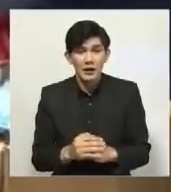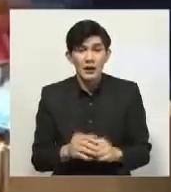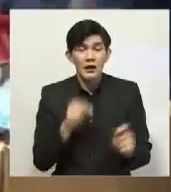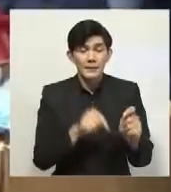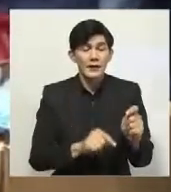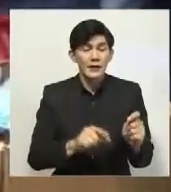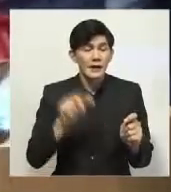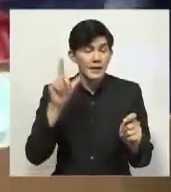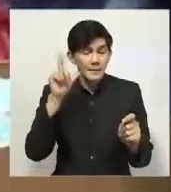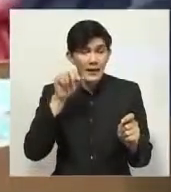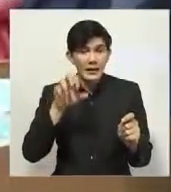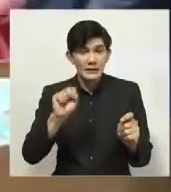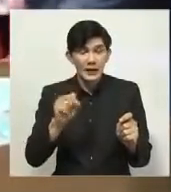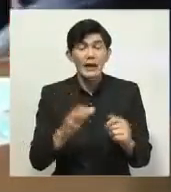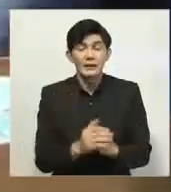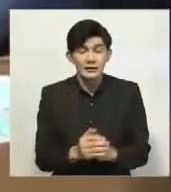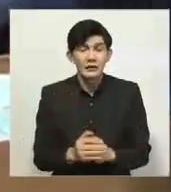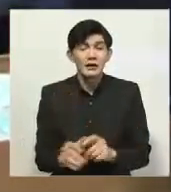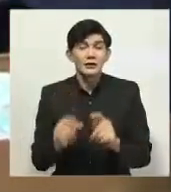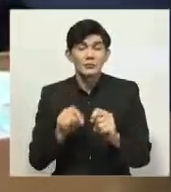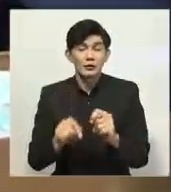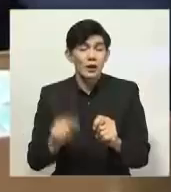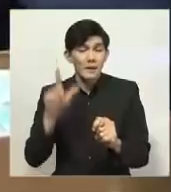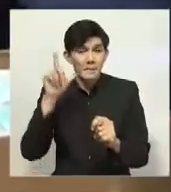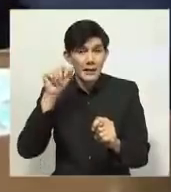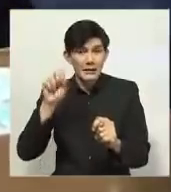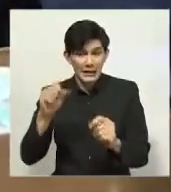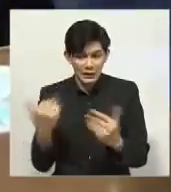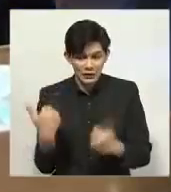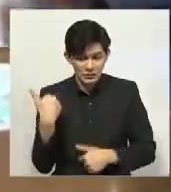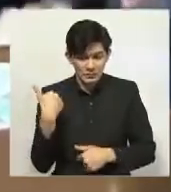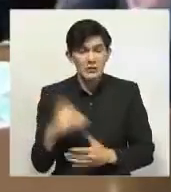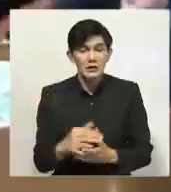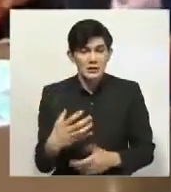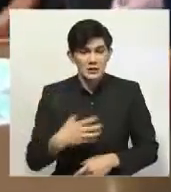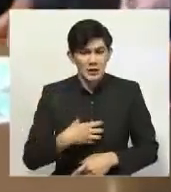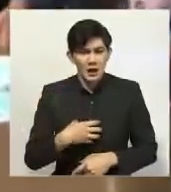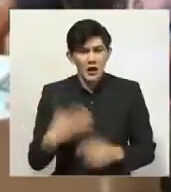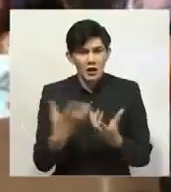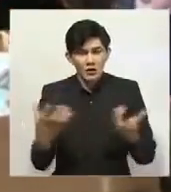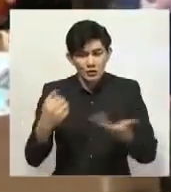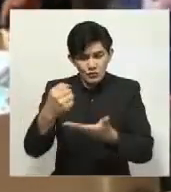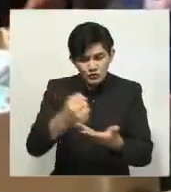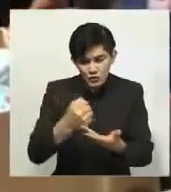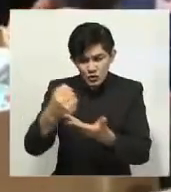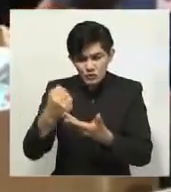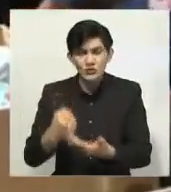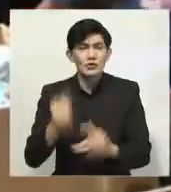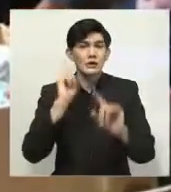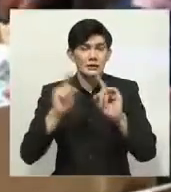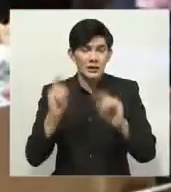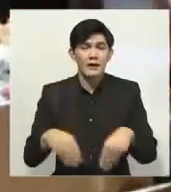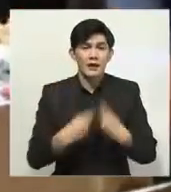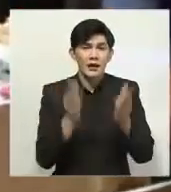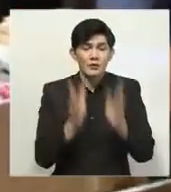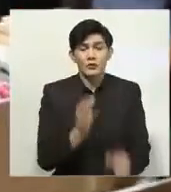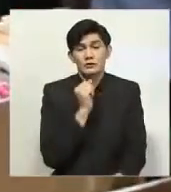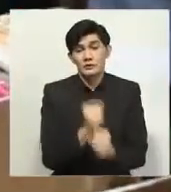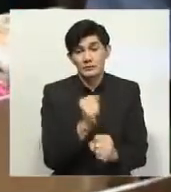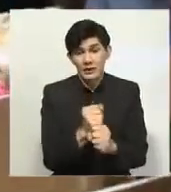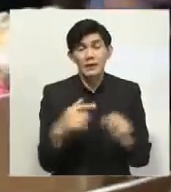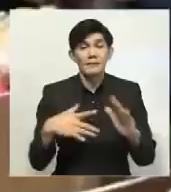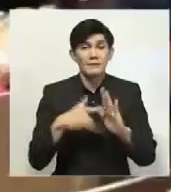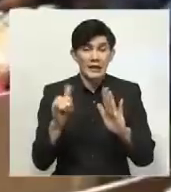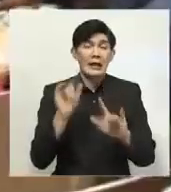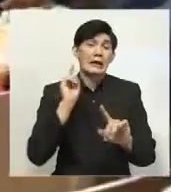แม่สายแล้วก็เทศบาลตำบลแม่สายด้วยนะครับยังคงต้องการสิ่งอำนวยความสะดวกอะไรต่างๆสำหรับเจ้าหน้าที่นะครับไม่ว่าจะเป็น